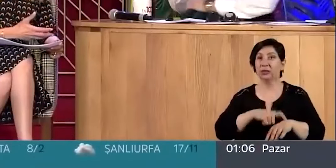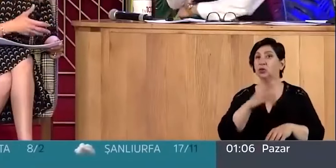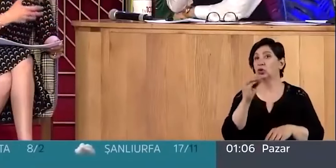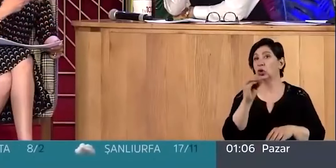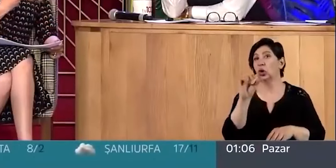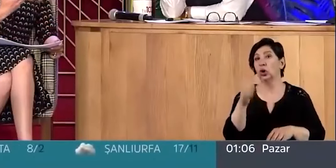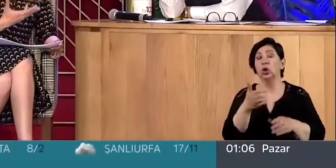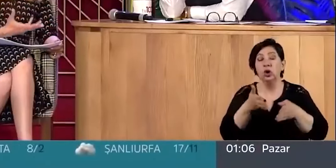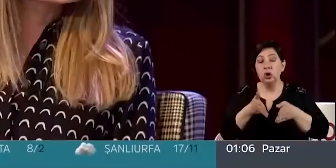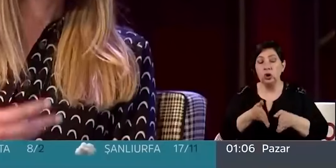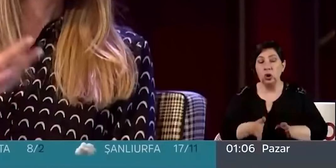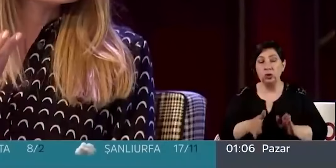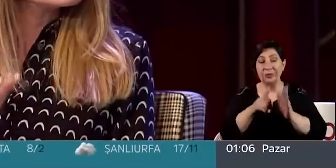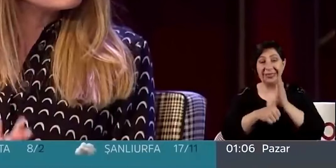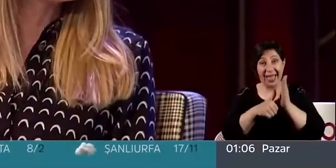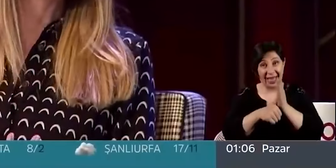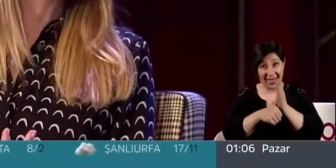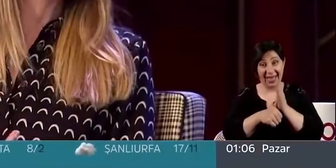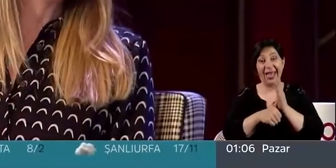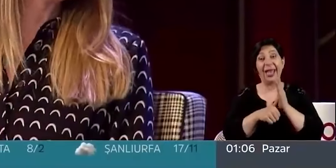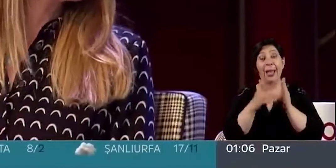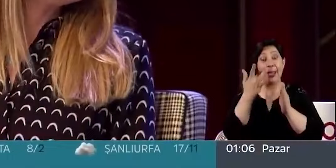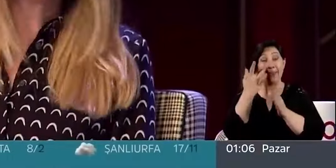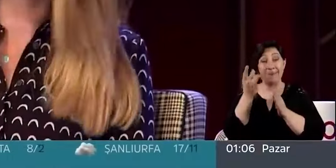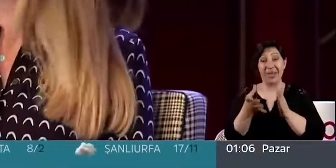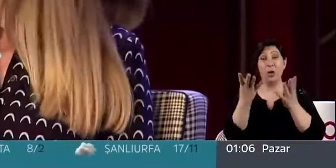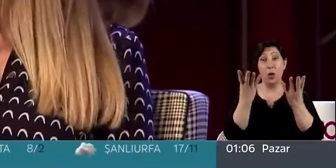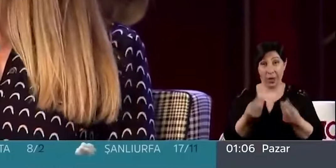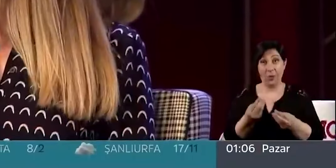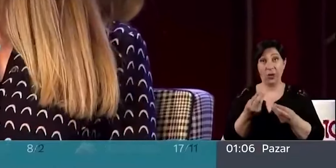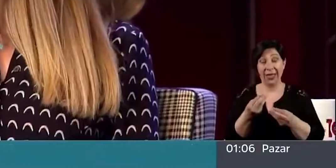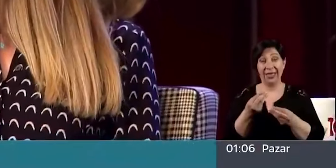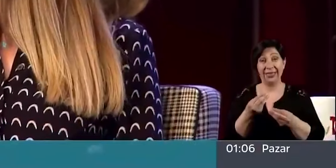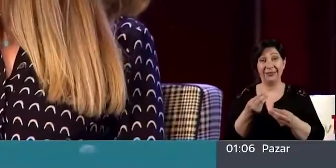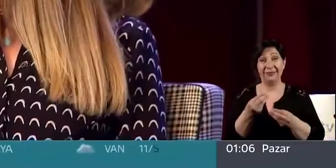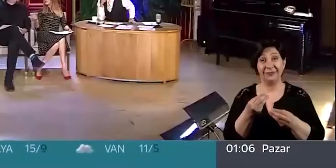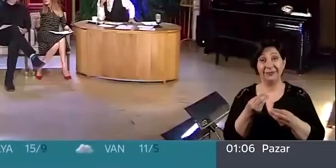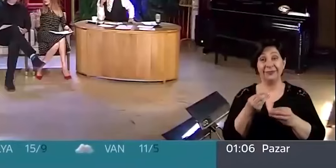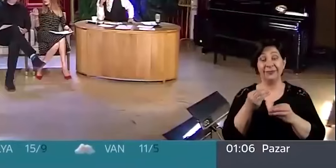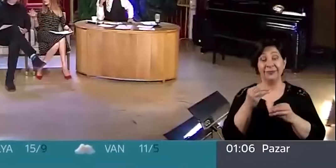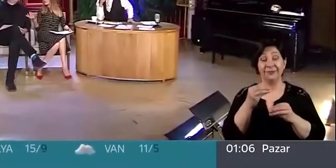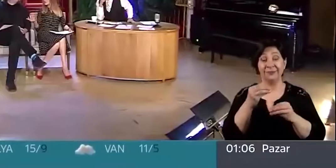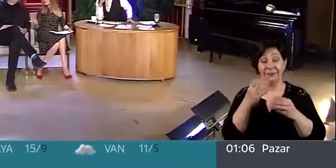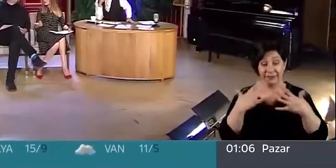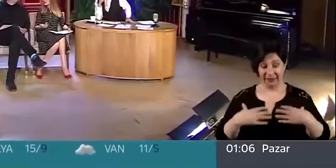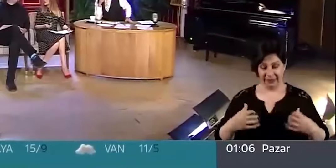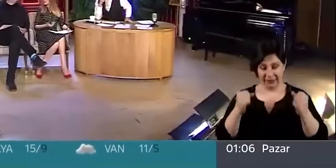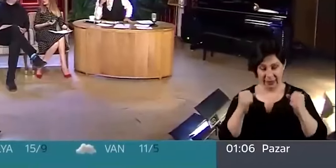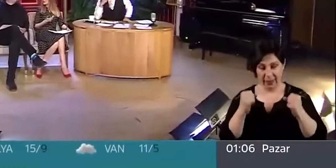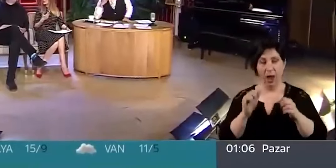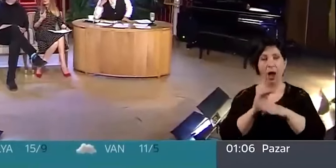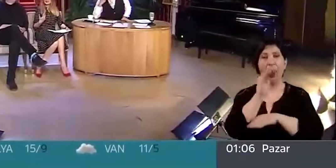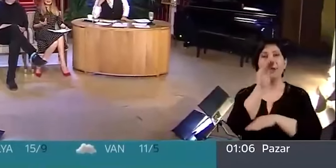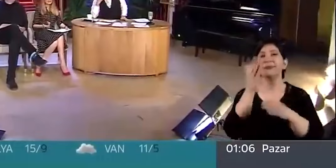önemli. Hani doğduğumuz zaman o kadar belirleyici olabiliyor ki. İşte sağlığımızdan tutun, bütün